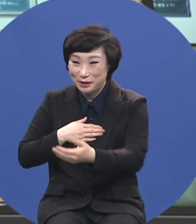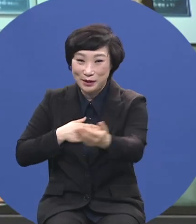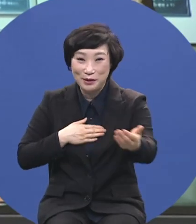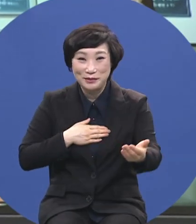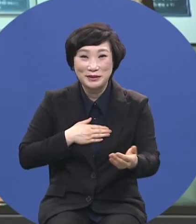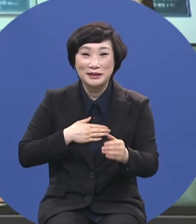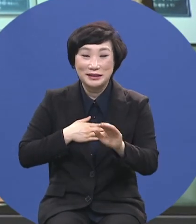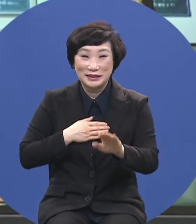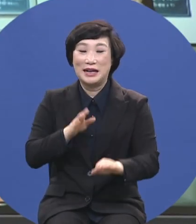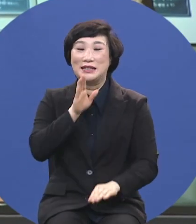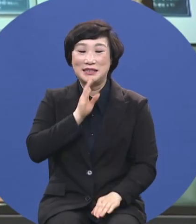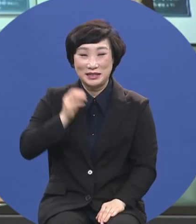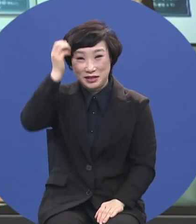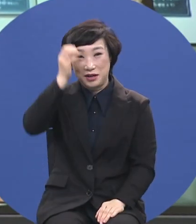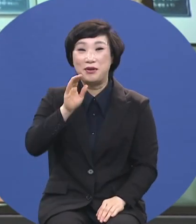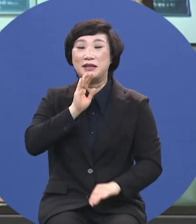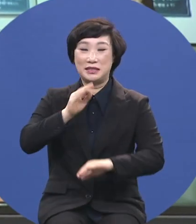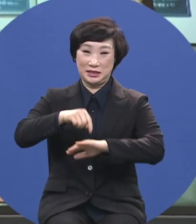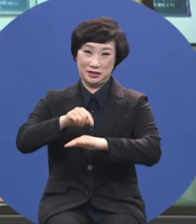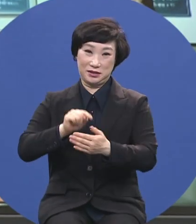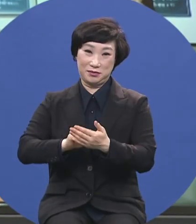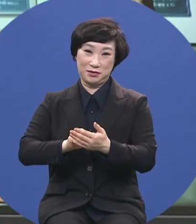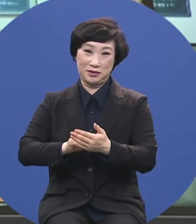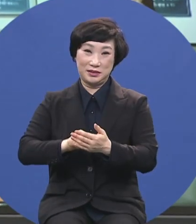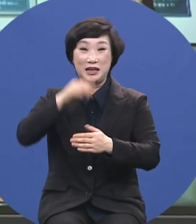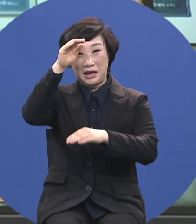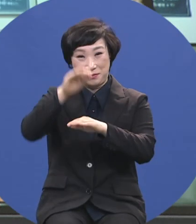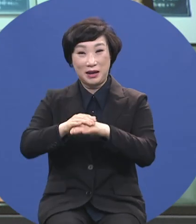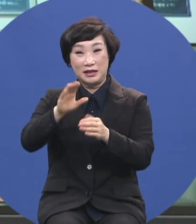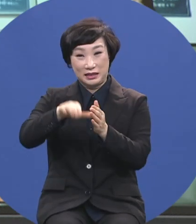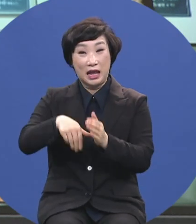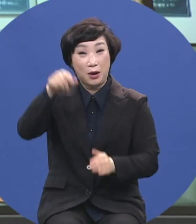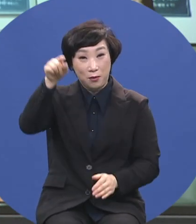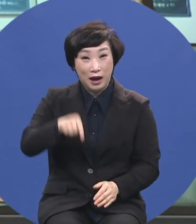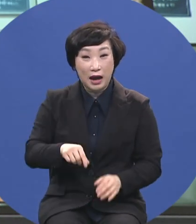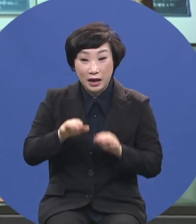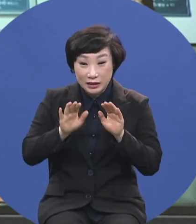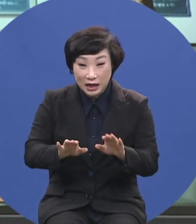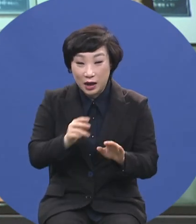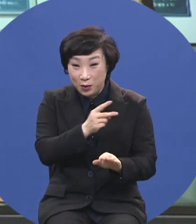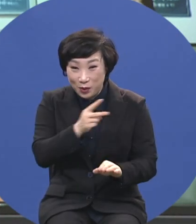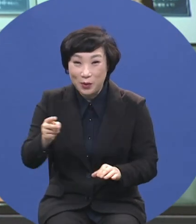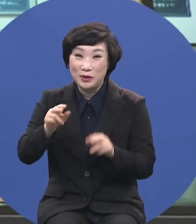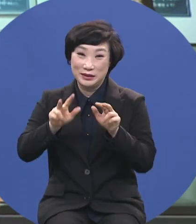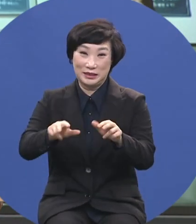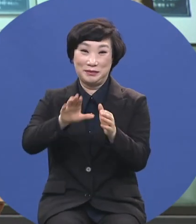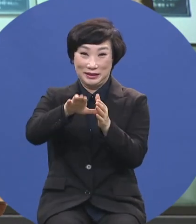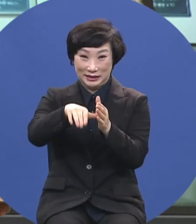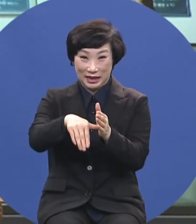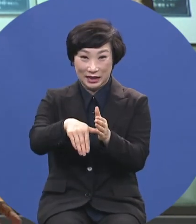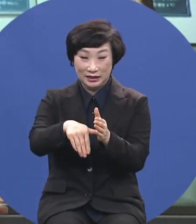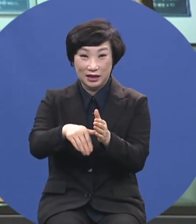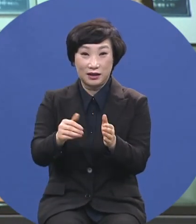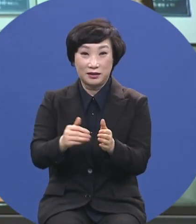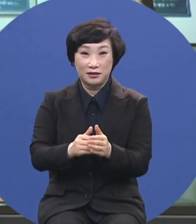자들은 신령과 진정으로 예배할 때가 오나니 곧